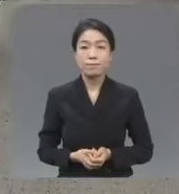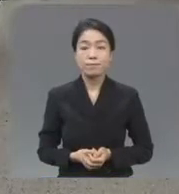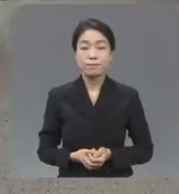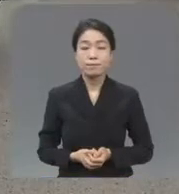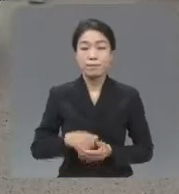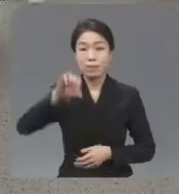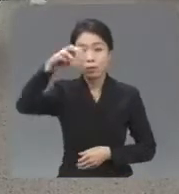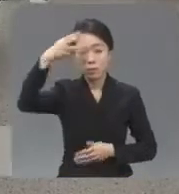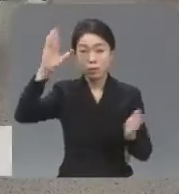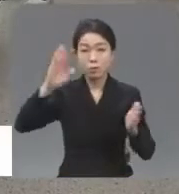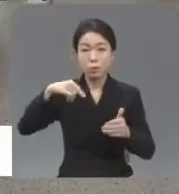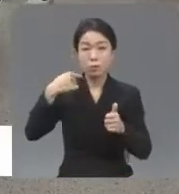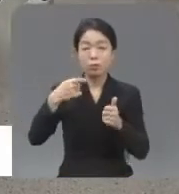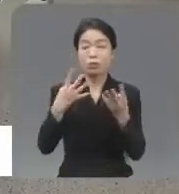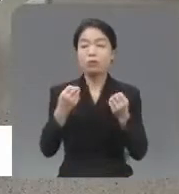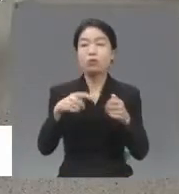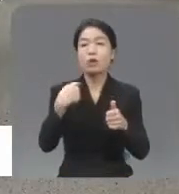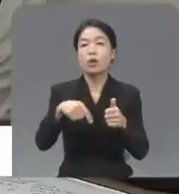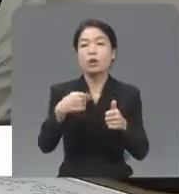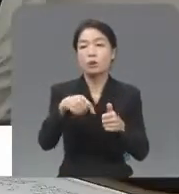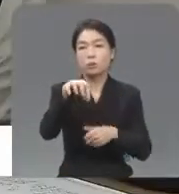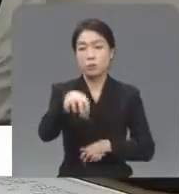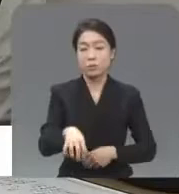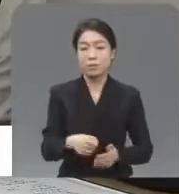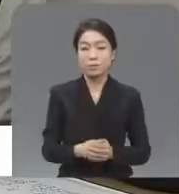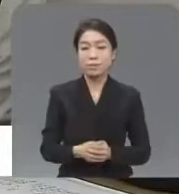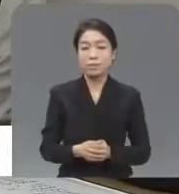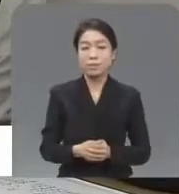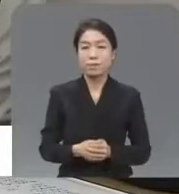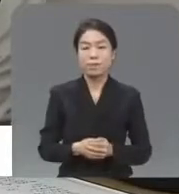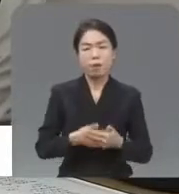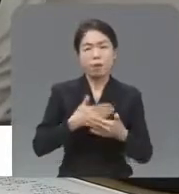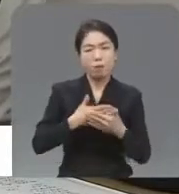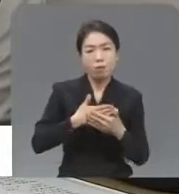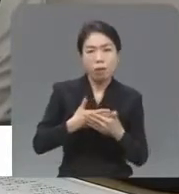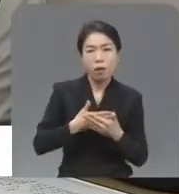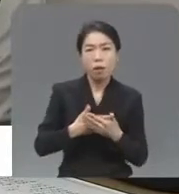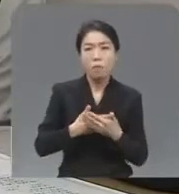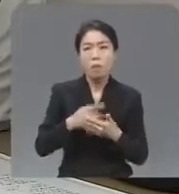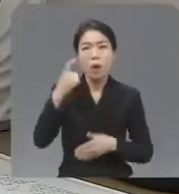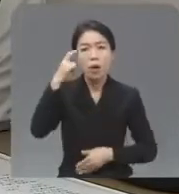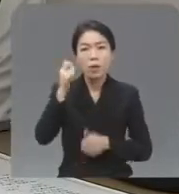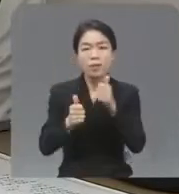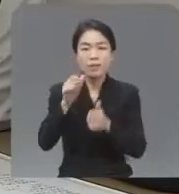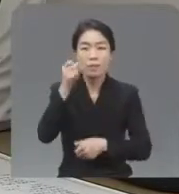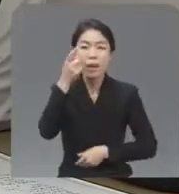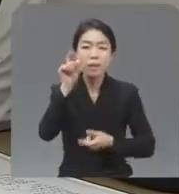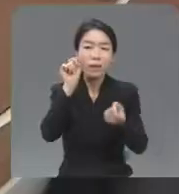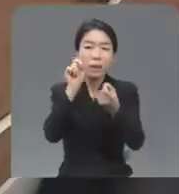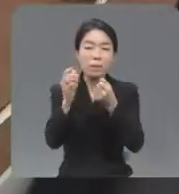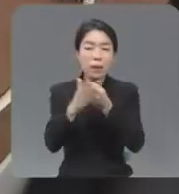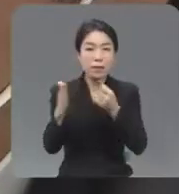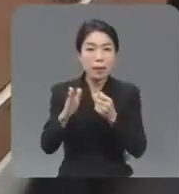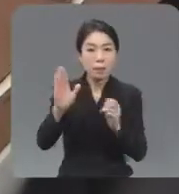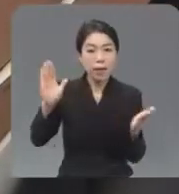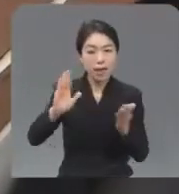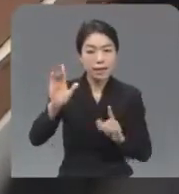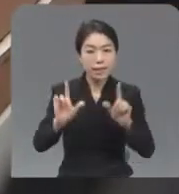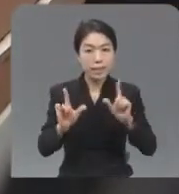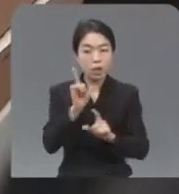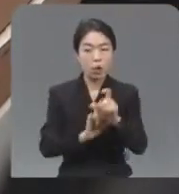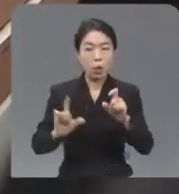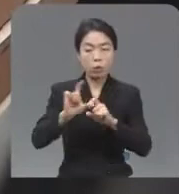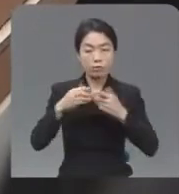고3 교실 수학 시간, 긴장감으로 가득합니다. 수능시험이 한 달 앞으로 다가오면서 수험생들의 태도는 훨씬